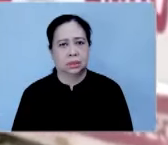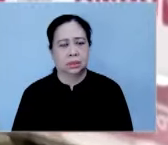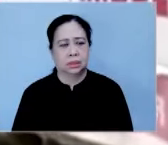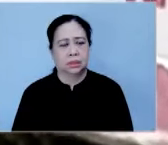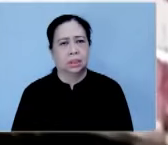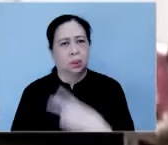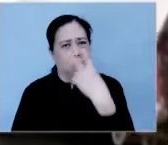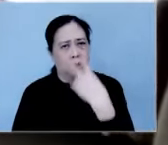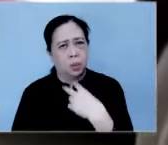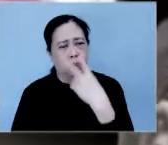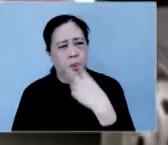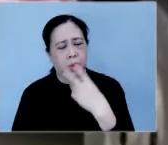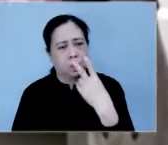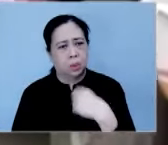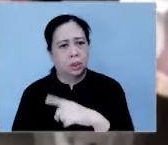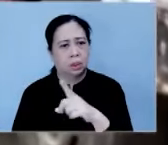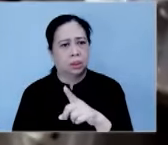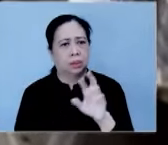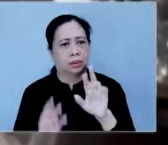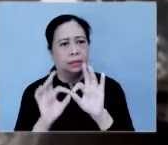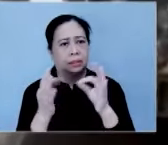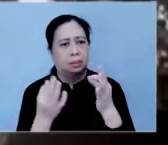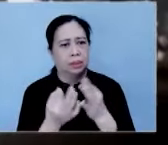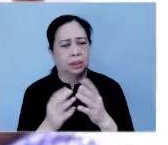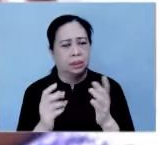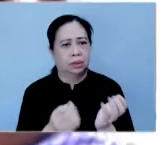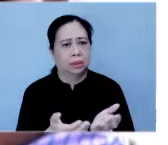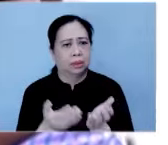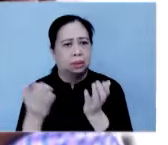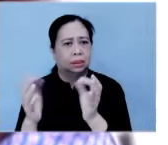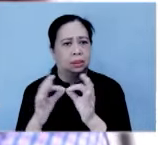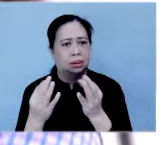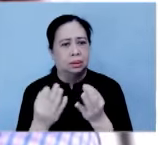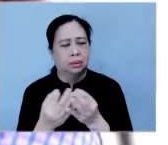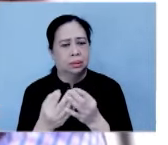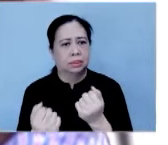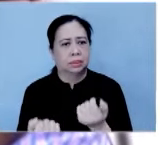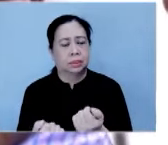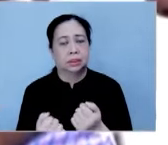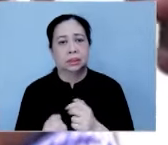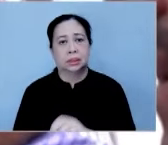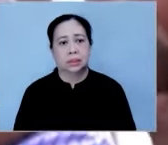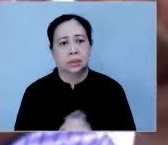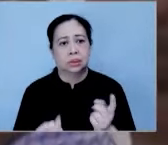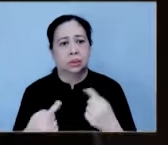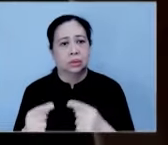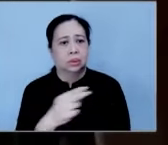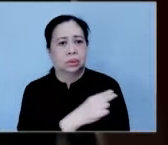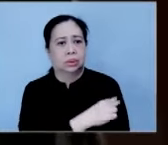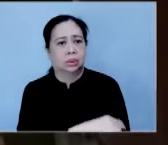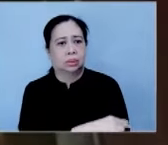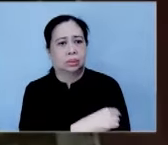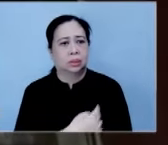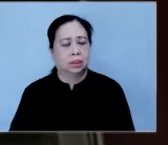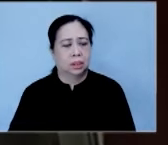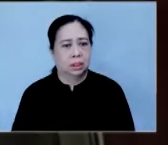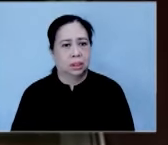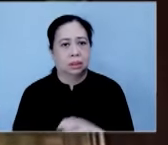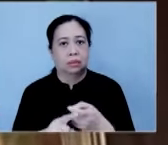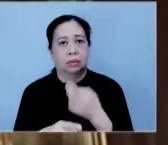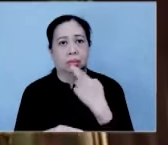Napahagulgul din ang isang mag-anak habang hinahatid ang bangkay ng kanilang kaanak patungong ospital. Base sa